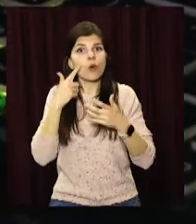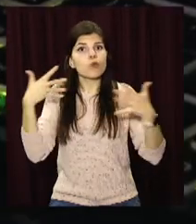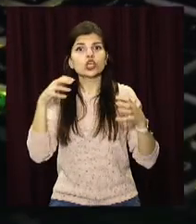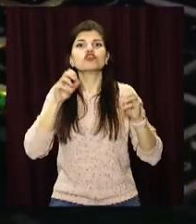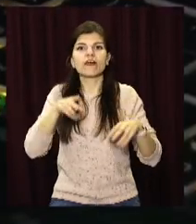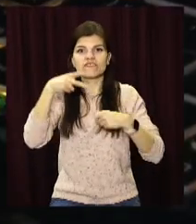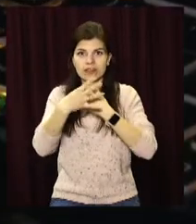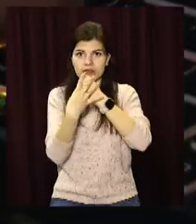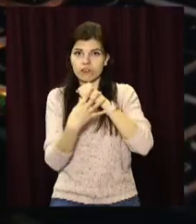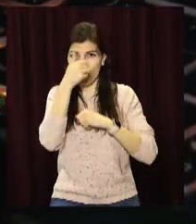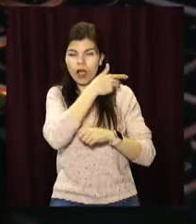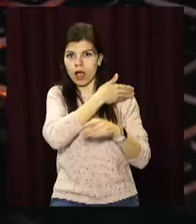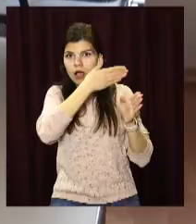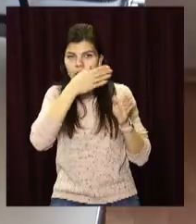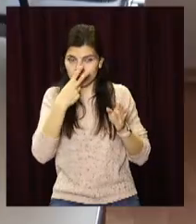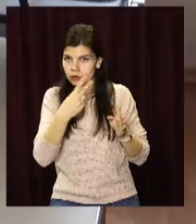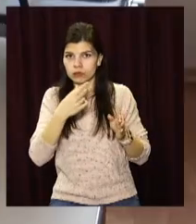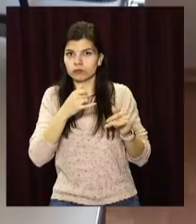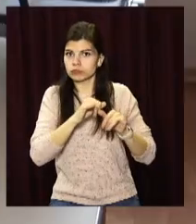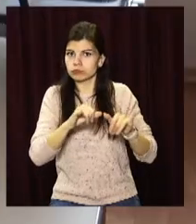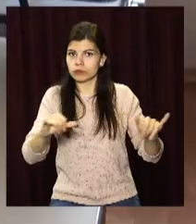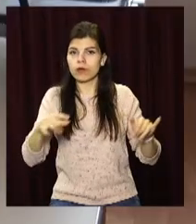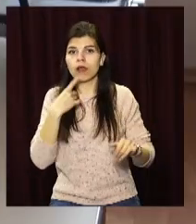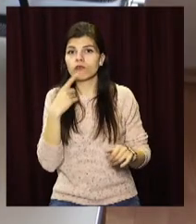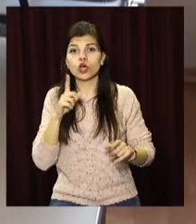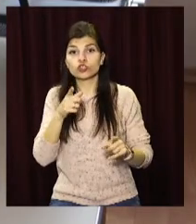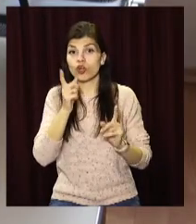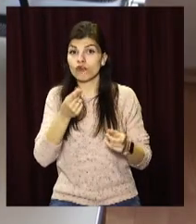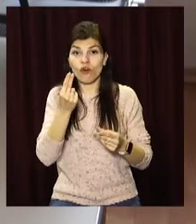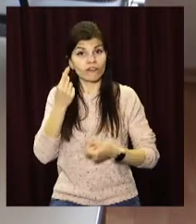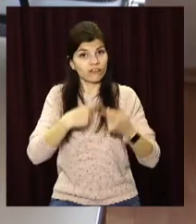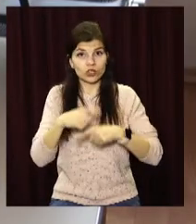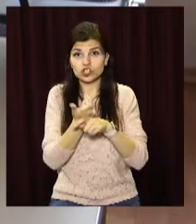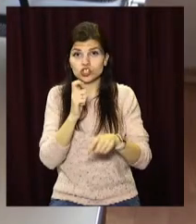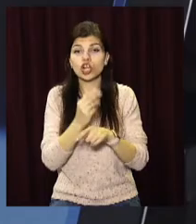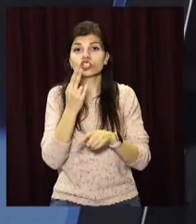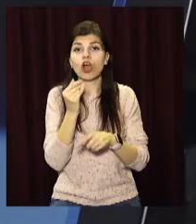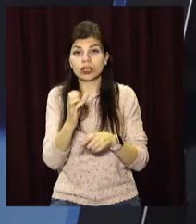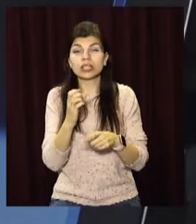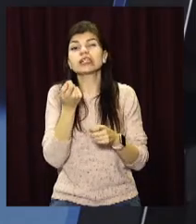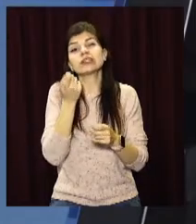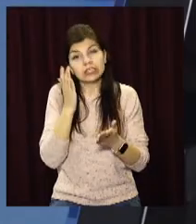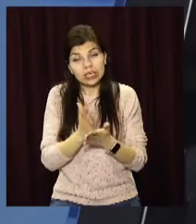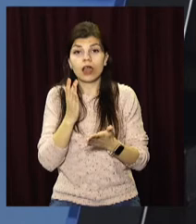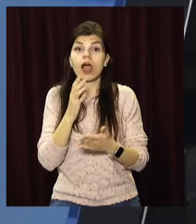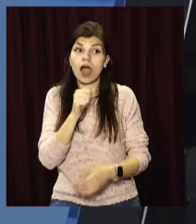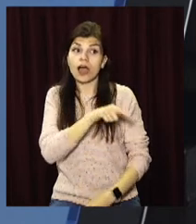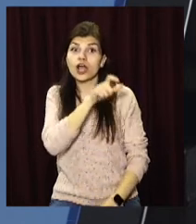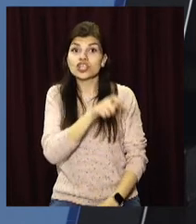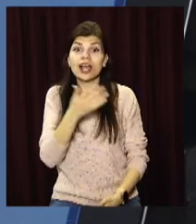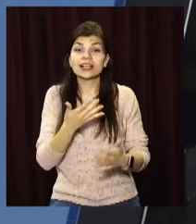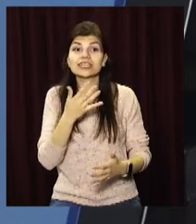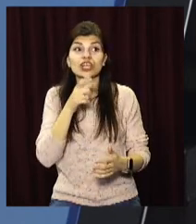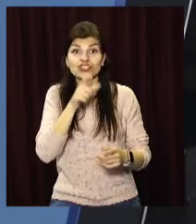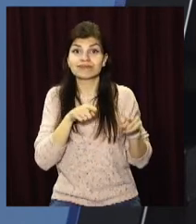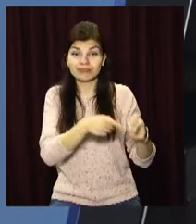2019-му. Проте, кажуть правоохоронці, повернути поцуплені онлайн-шахраями кошти шанси є. А от шахраям за такий злочин загрожує від 5